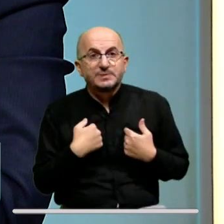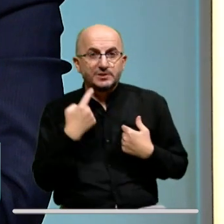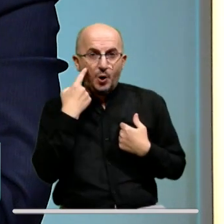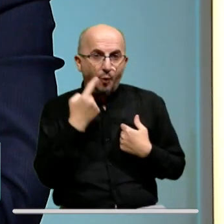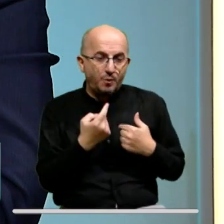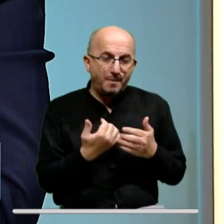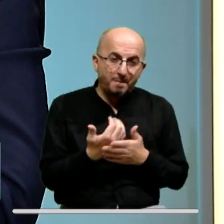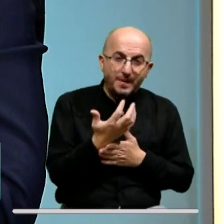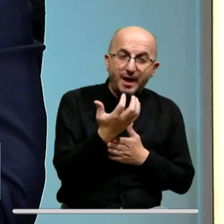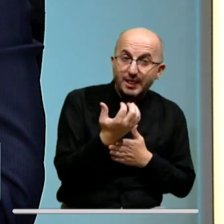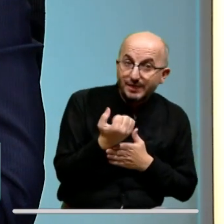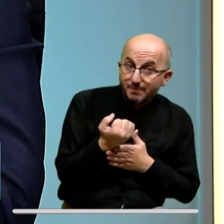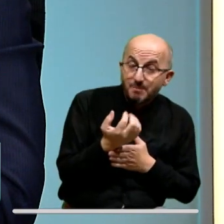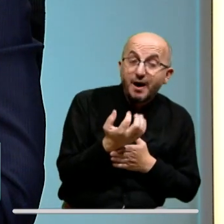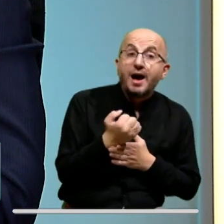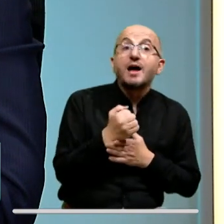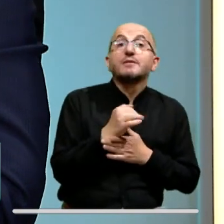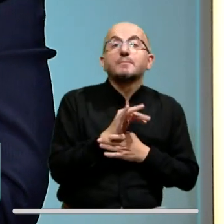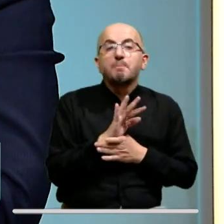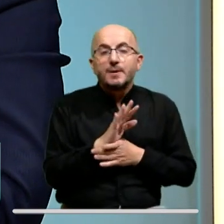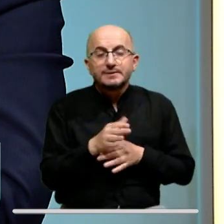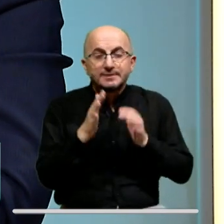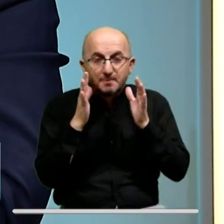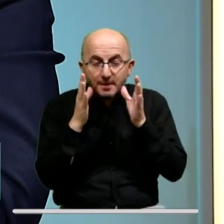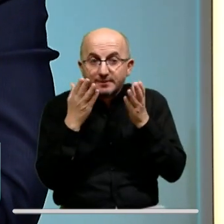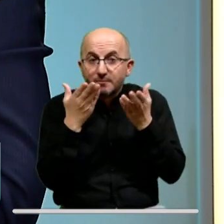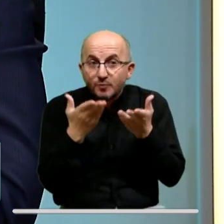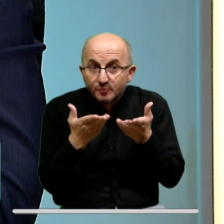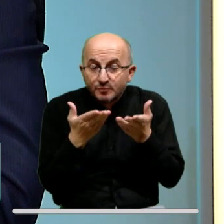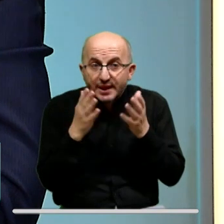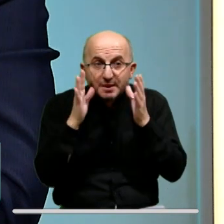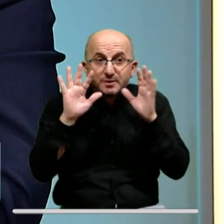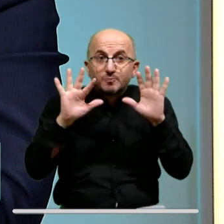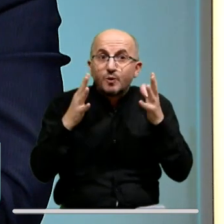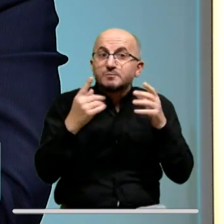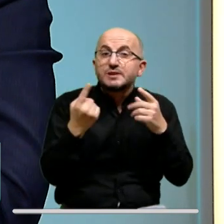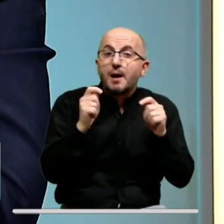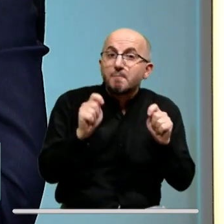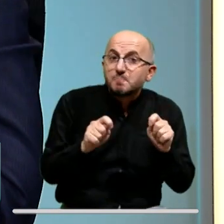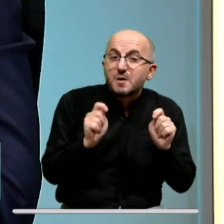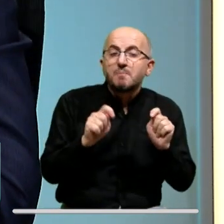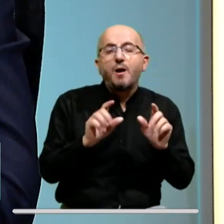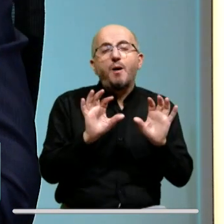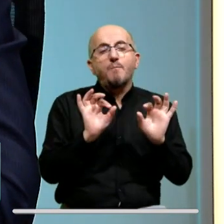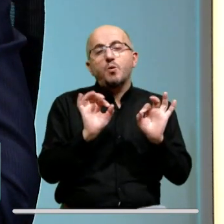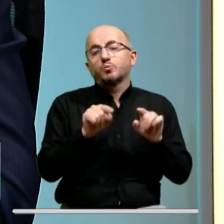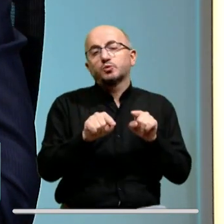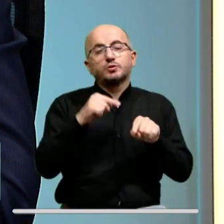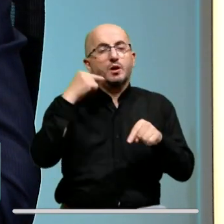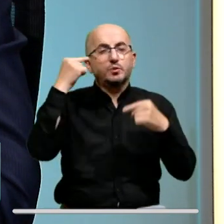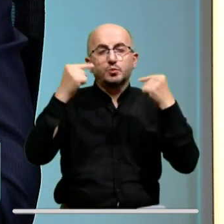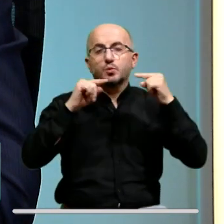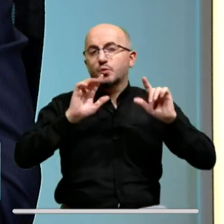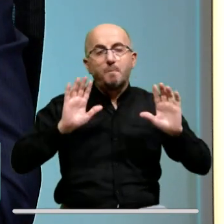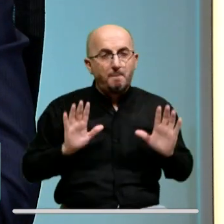almamış mıdır? Efendim namazı geçerli midir? Namazı bozucu bir şey yapmış mıdır bize göre? Bunları düşünmeyelim. Aynı şekilde